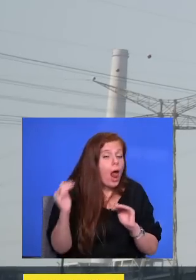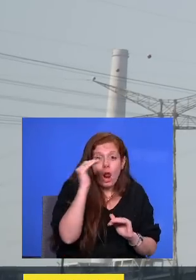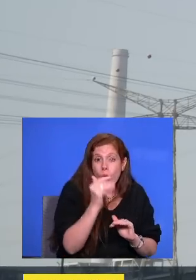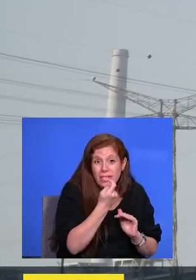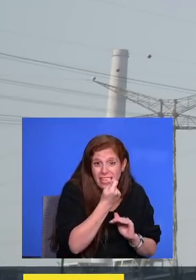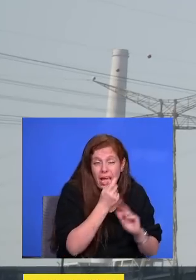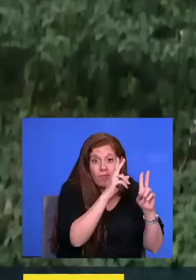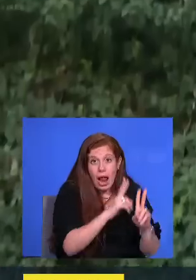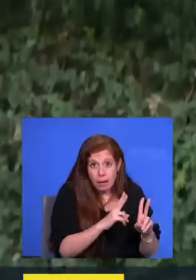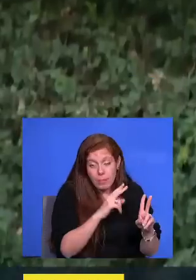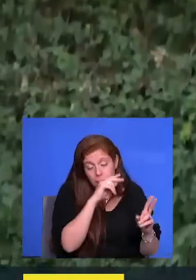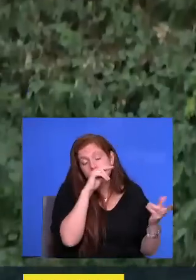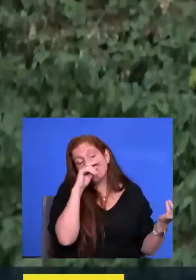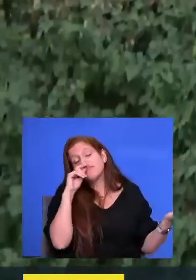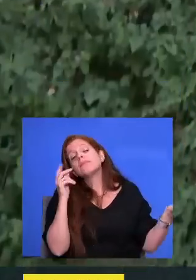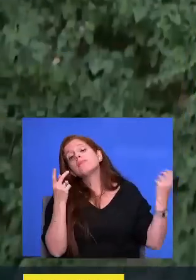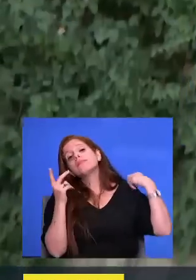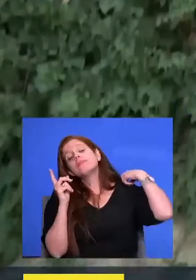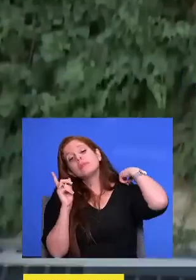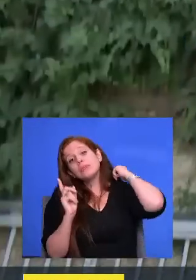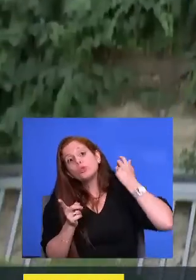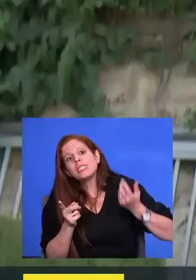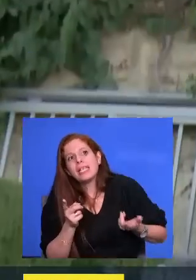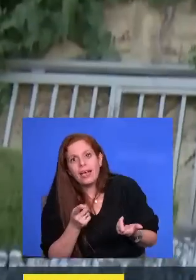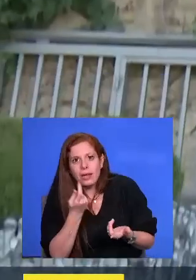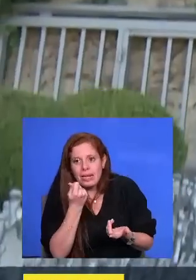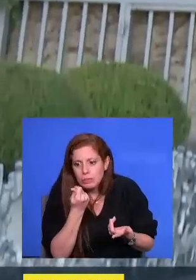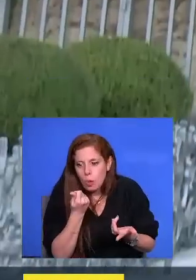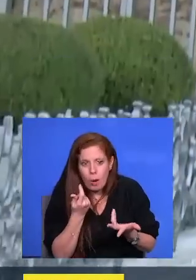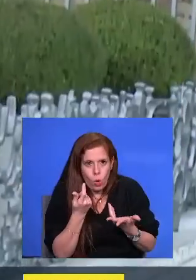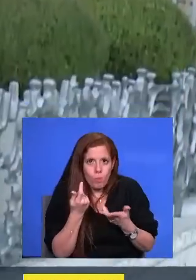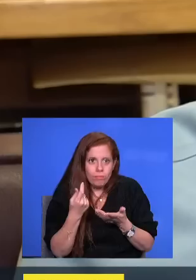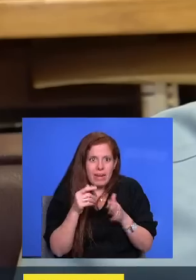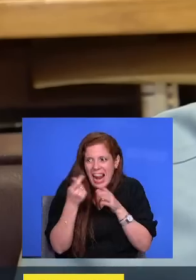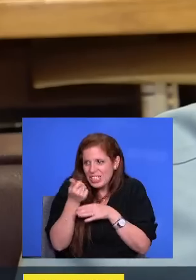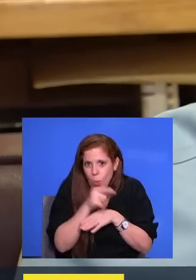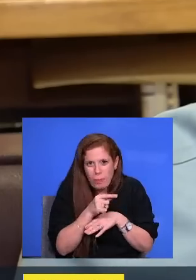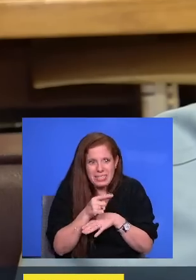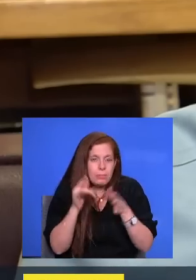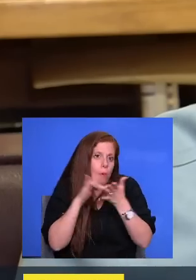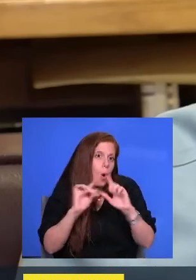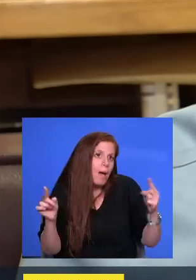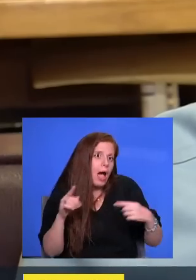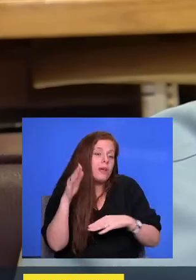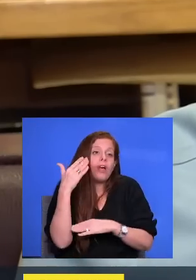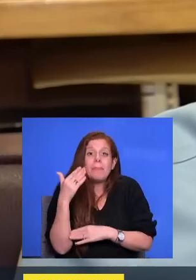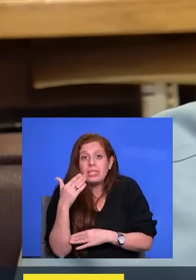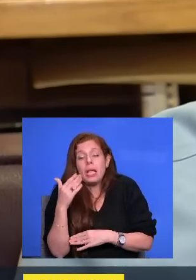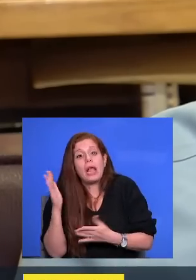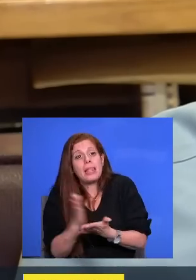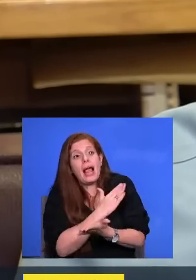ולהקפיא אותו, יצטרכו כמובן למצוא מקור לסכום הזה ממסגרת אחרת, וככל שהמדינה, הריבון, יחליט